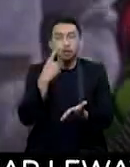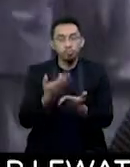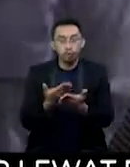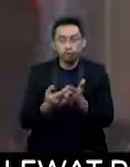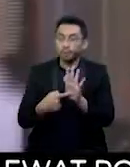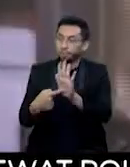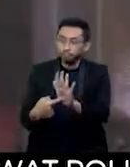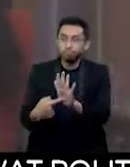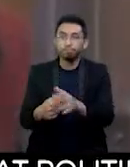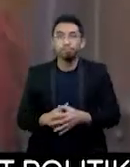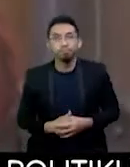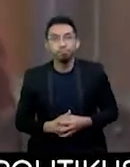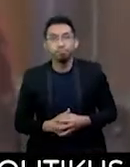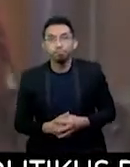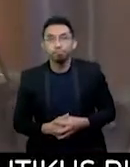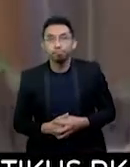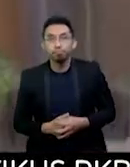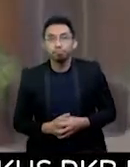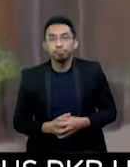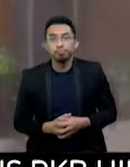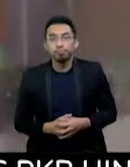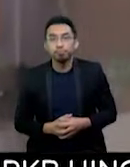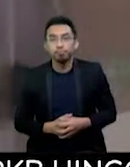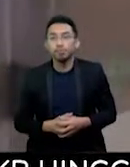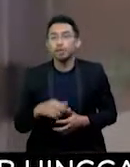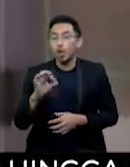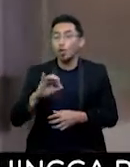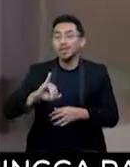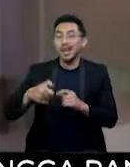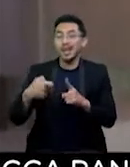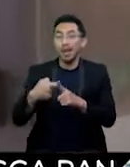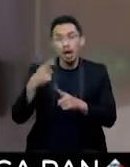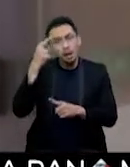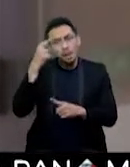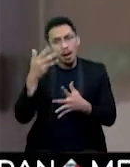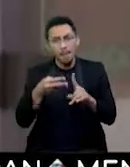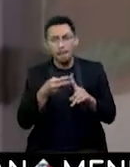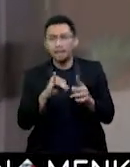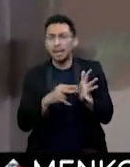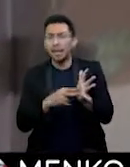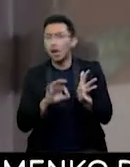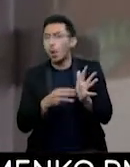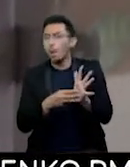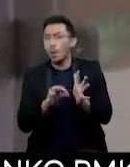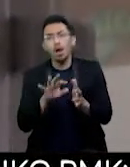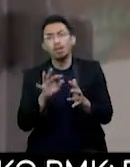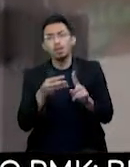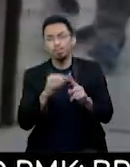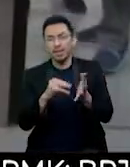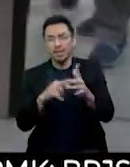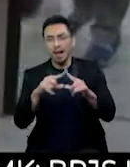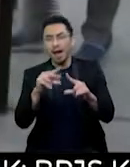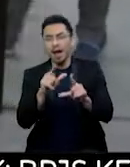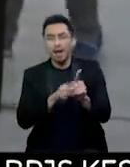akan diusut oleh. Sebelumnya, Otoritas Jasa Keuangan OJK menilai binary option tidak dapat dikategorikan sebagai perdagangan,